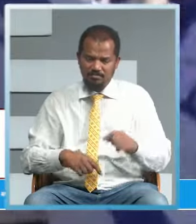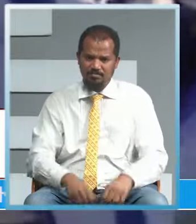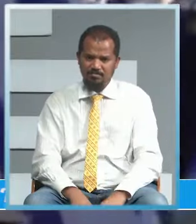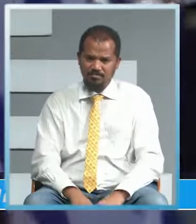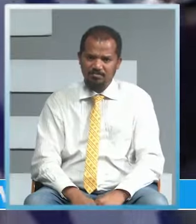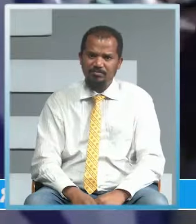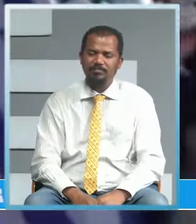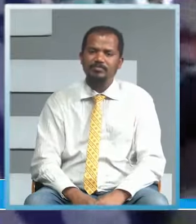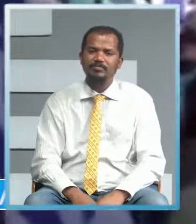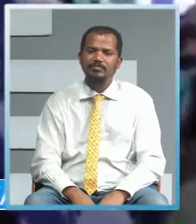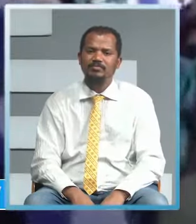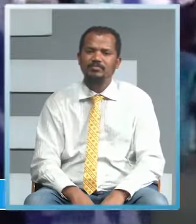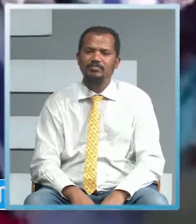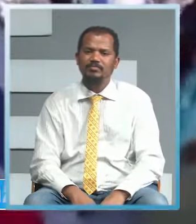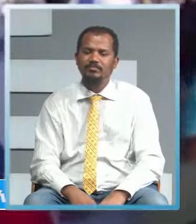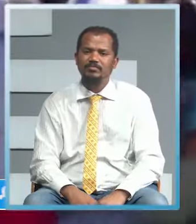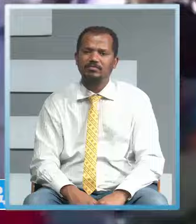አልቻለም።